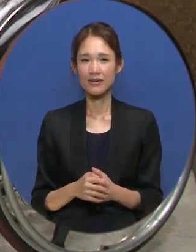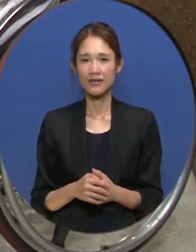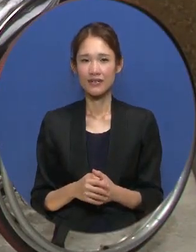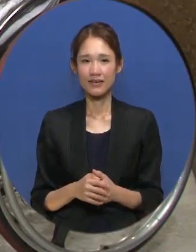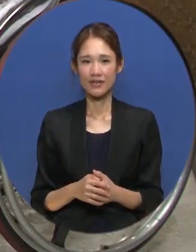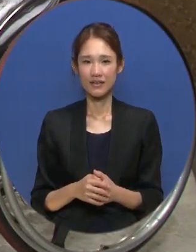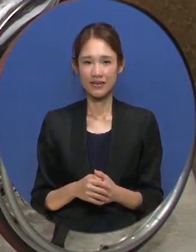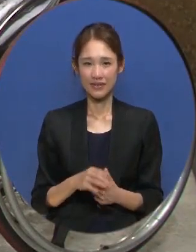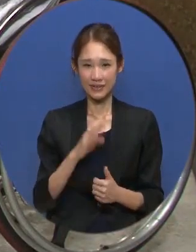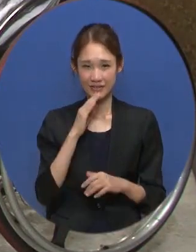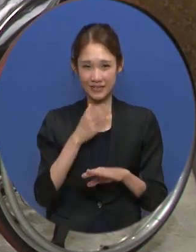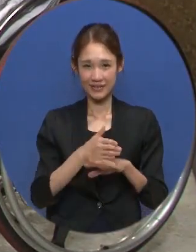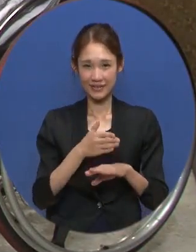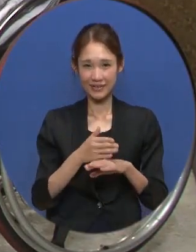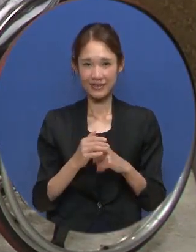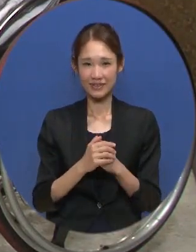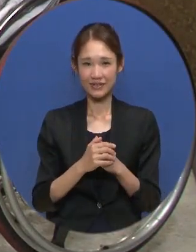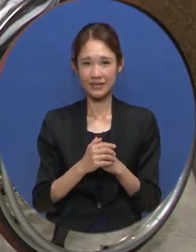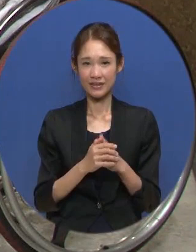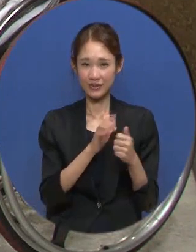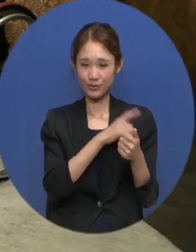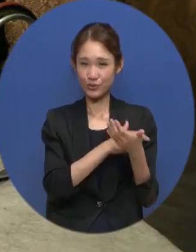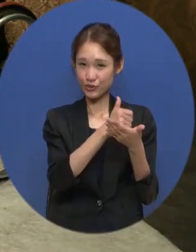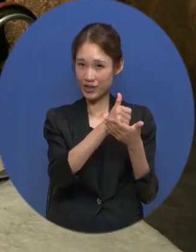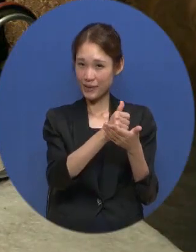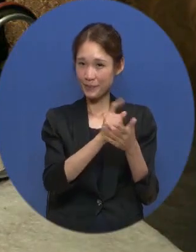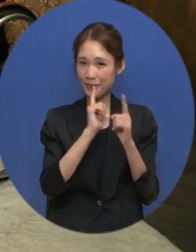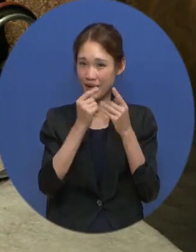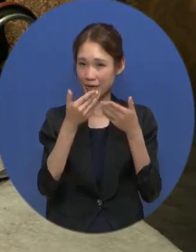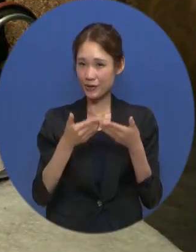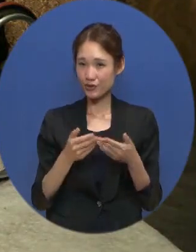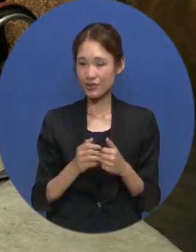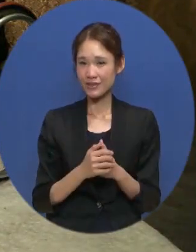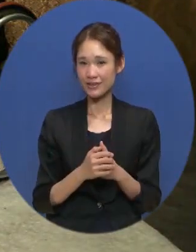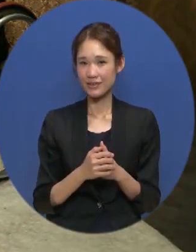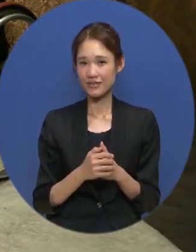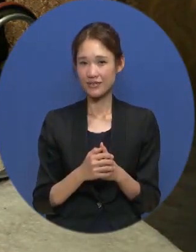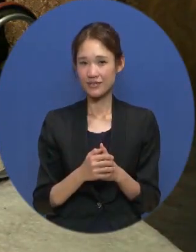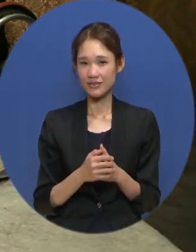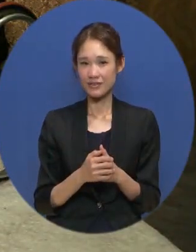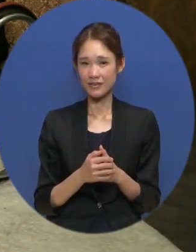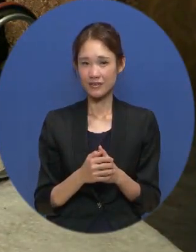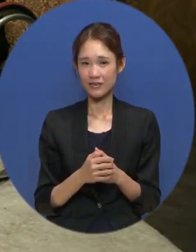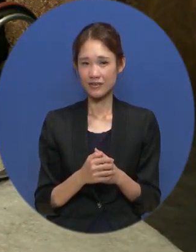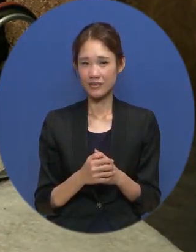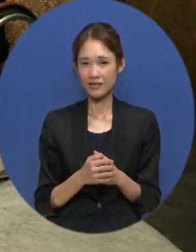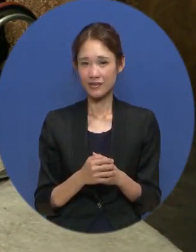네, 네. 또 말씀해 주셨습니다. 문희사님께서도 한 말씀 해주시죠. 네, 어디 할까요?